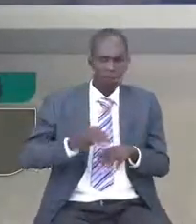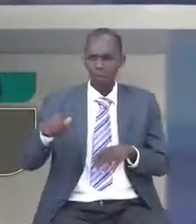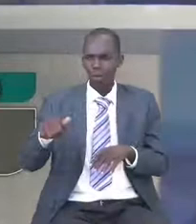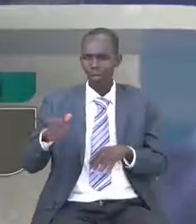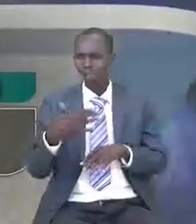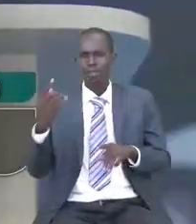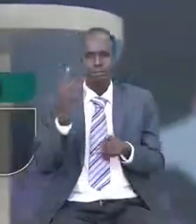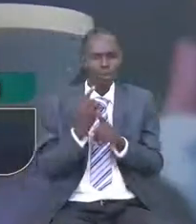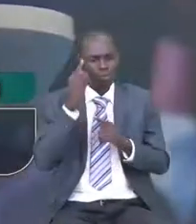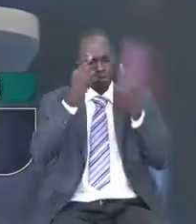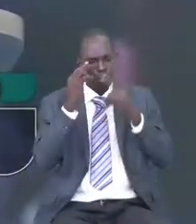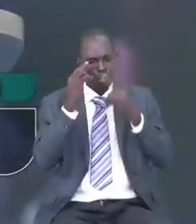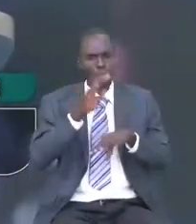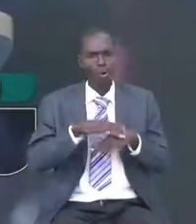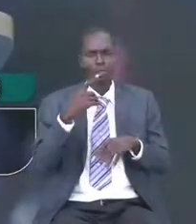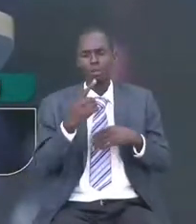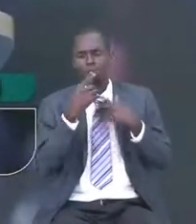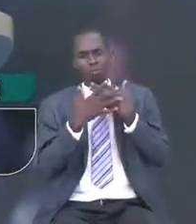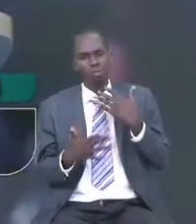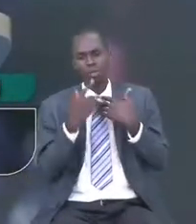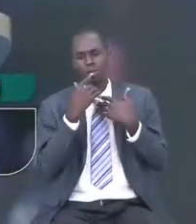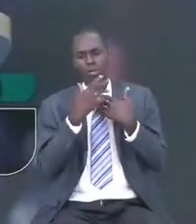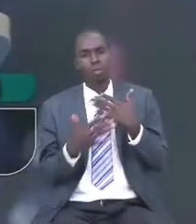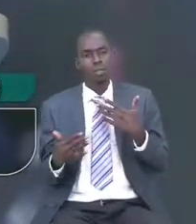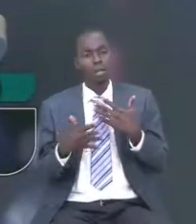les saignements qu'il a endurés. Ensuite,